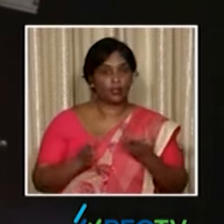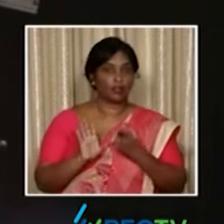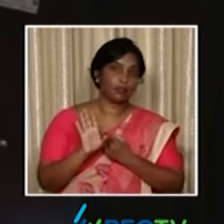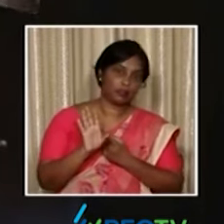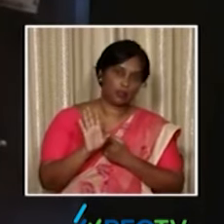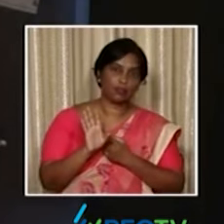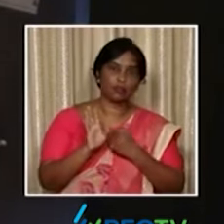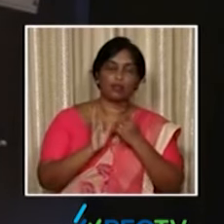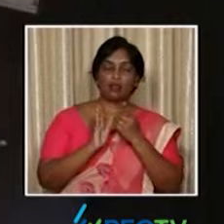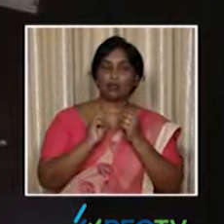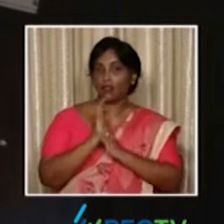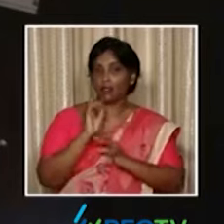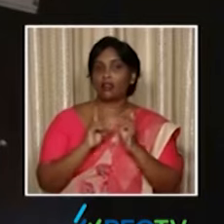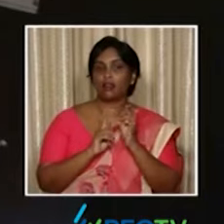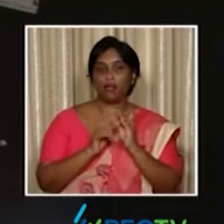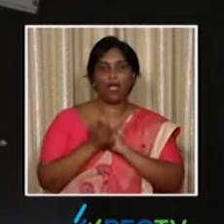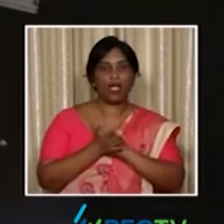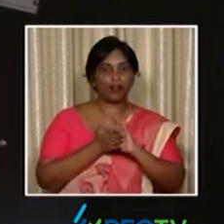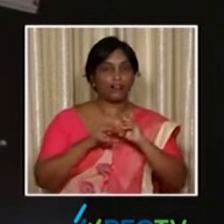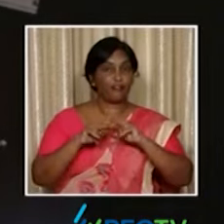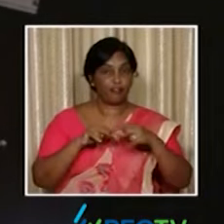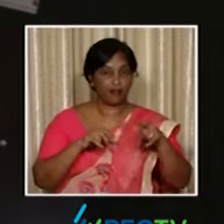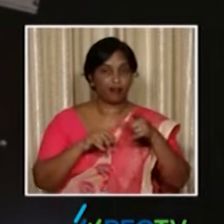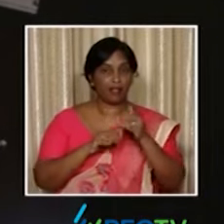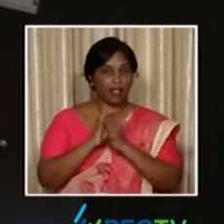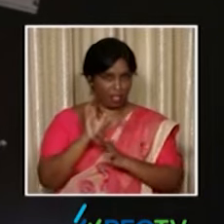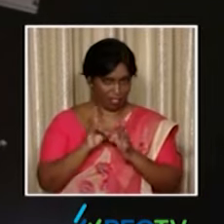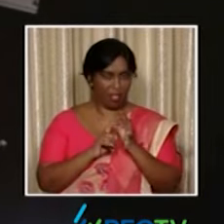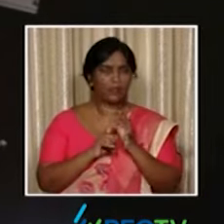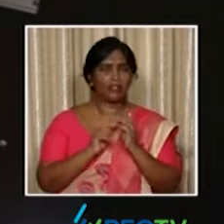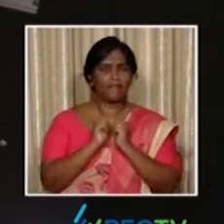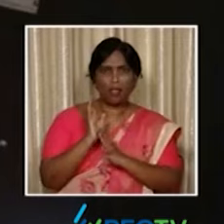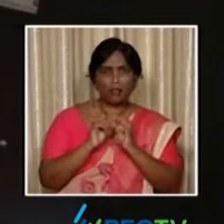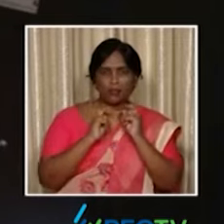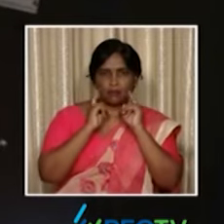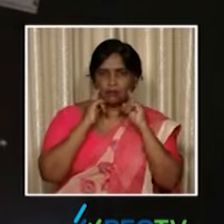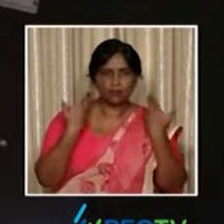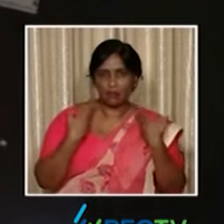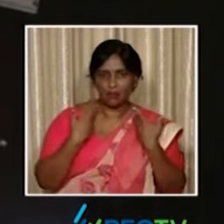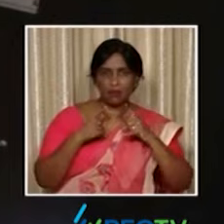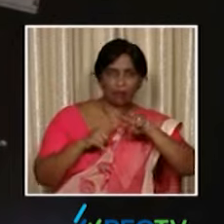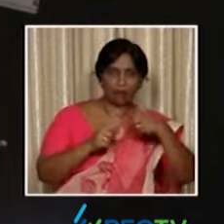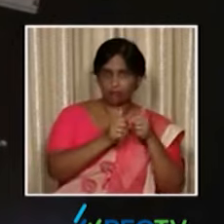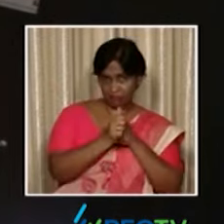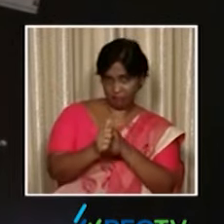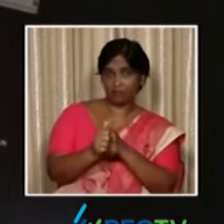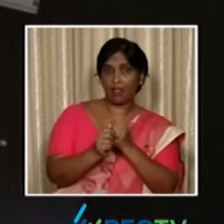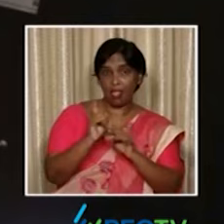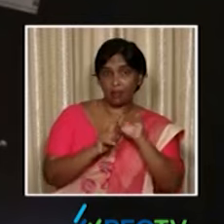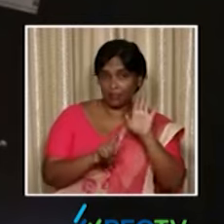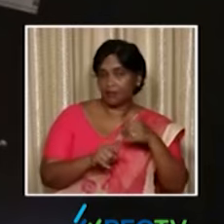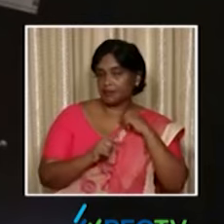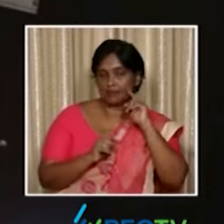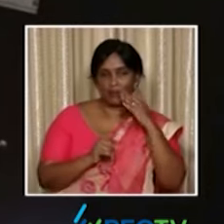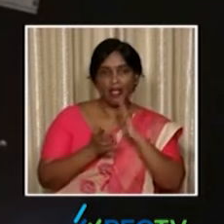කටයුතු ඇමතිවරයා විදියට මං හිතන්නේ හරින් ප්‍රනාන්දු ඇමතිවරයා ඇමතිද වැඩ බලන ඇමතිද දන්නේ නැහැ වෙන කවුරු හරි පිටිපස්සේ ඇමති කෙනෙක් මේක ඉන්නවත් දන්නේ